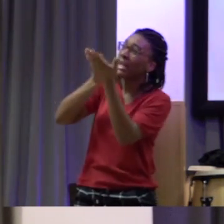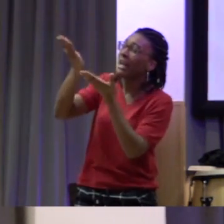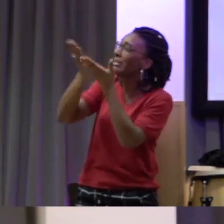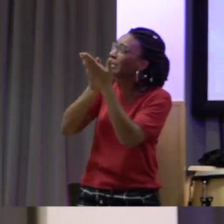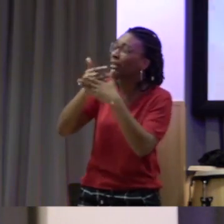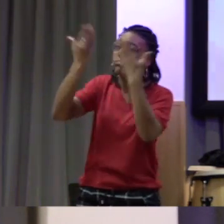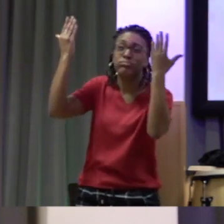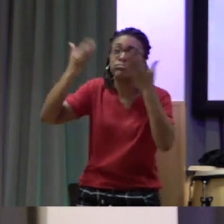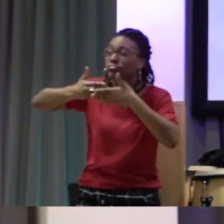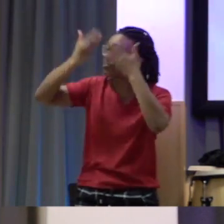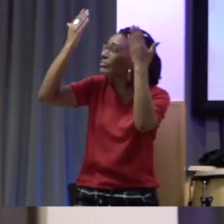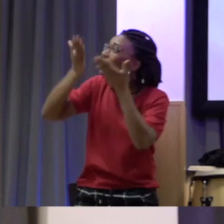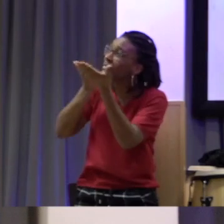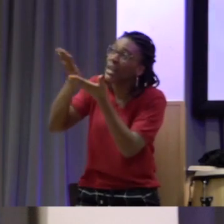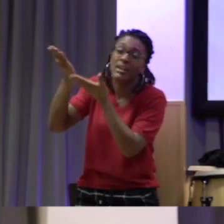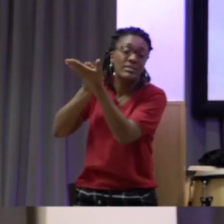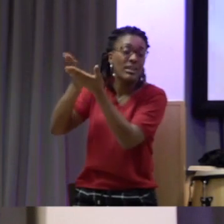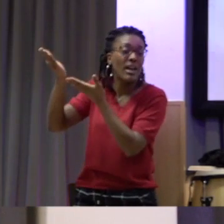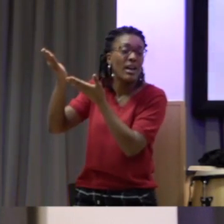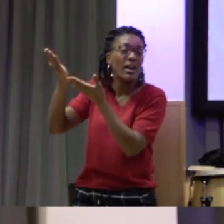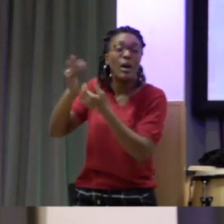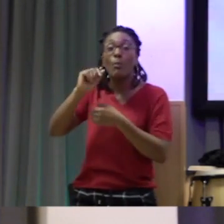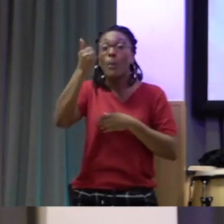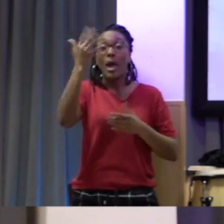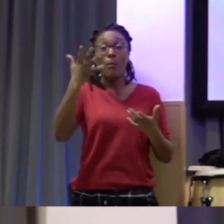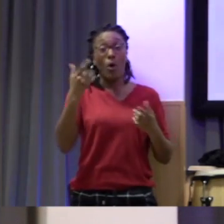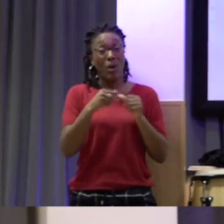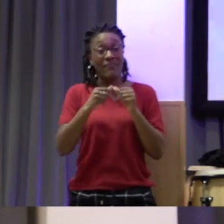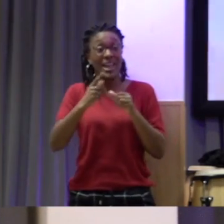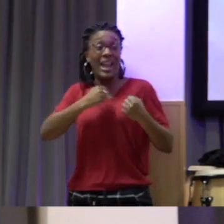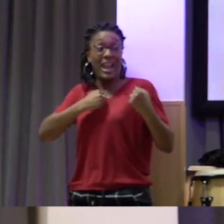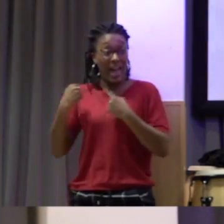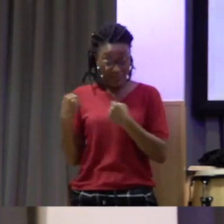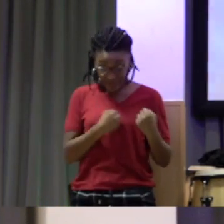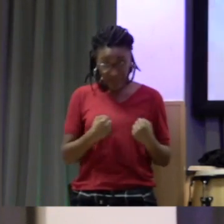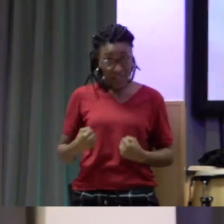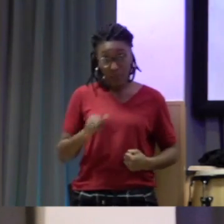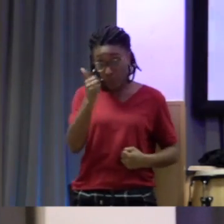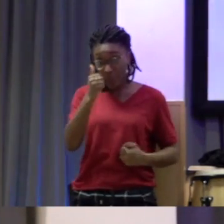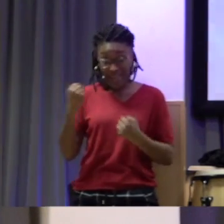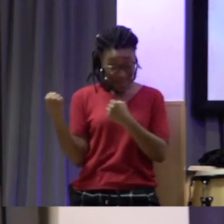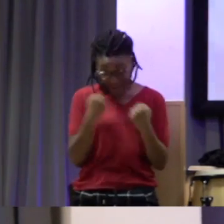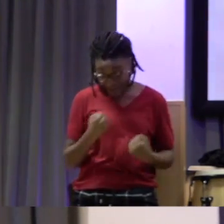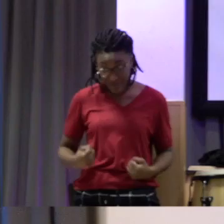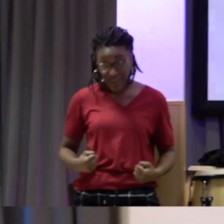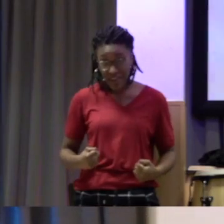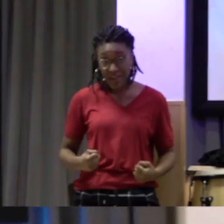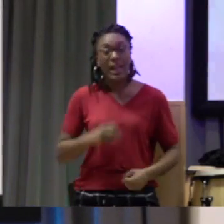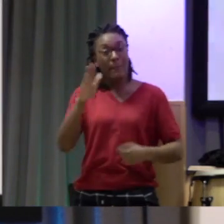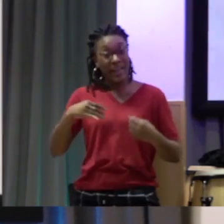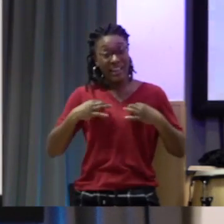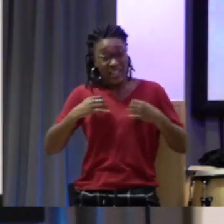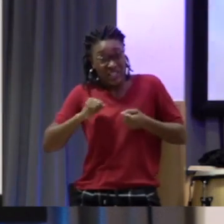nuit. Vous remarquerez qu'est-ce qu'ils ont fait d'abord? Ils ont d'abord lavé et ensuite